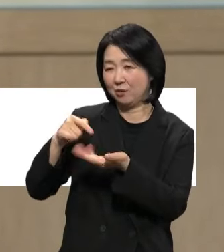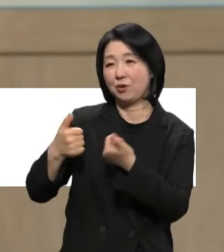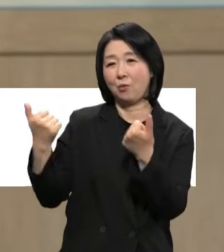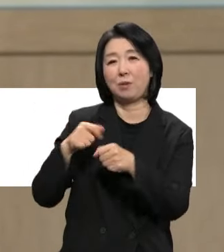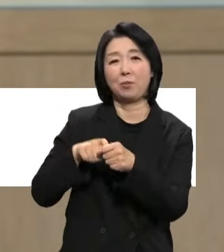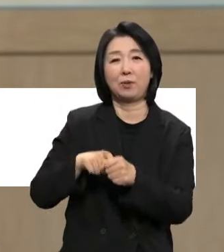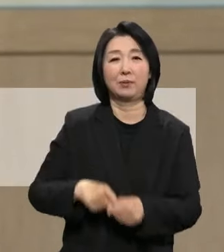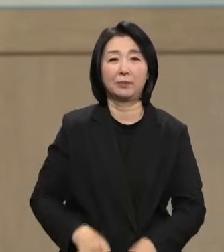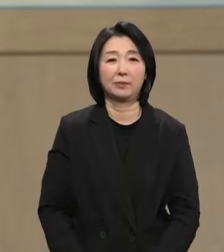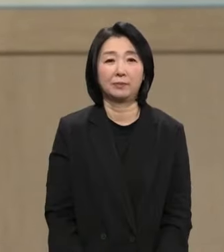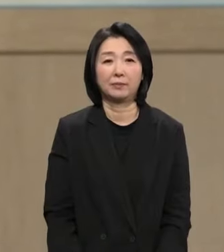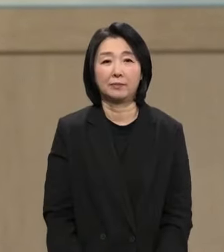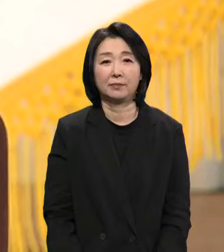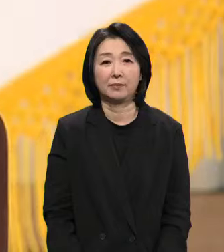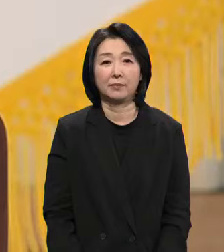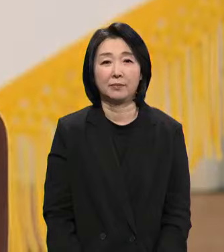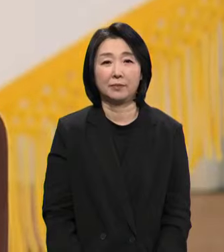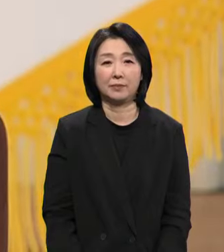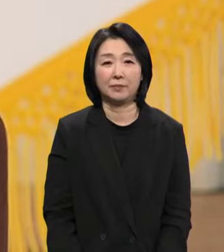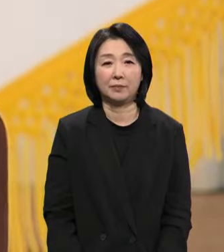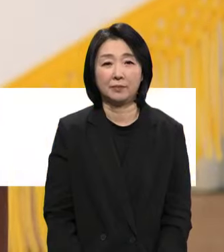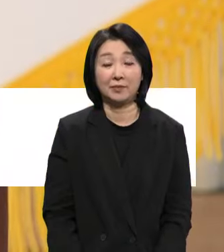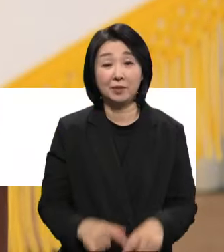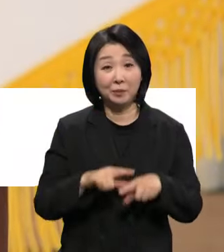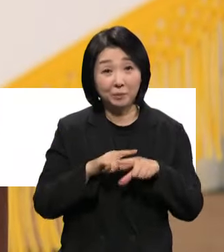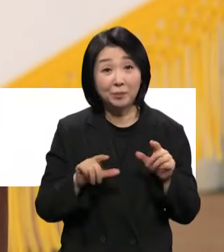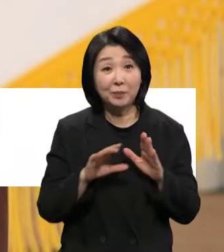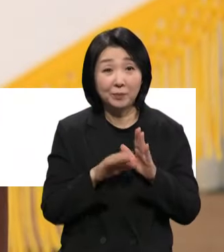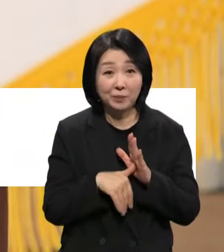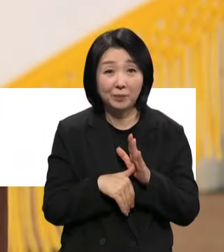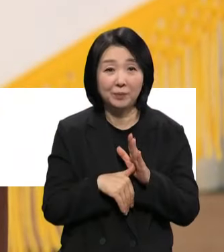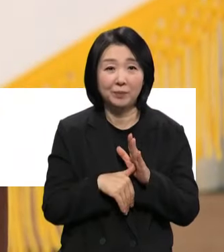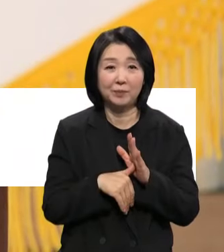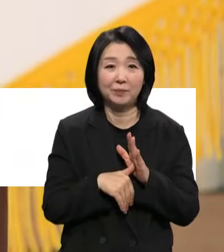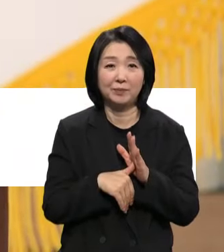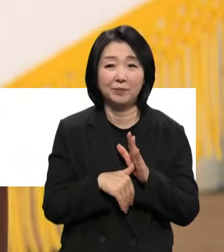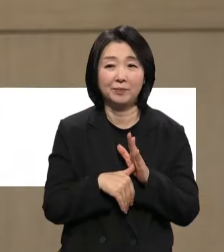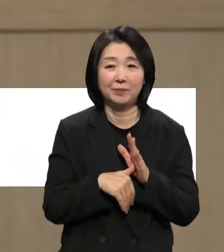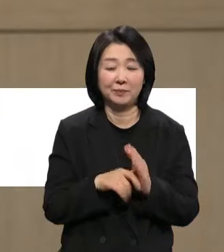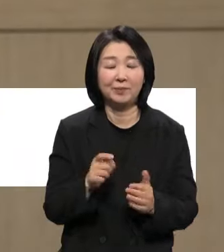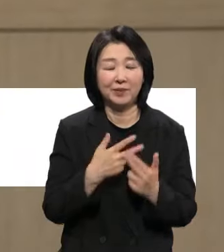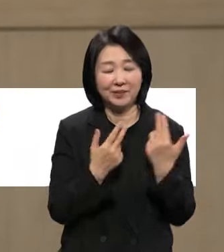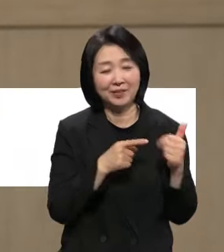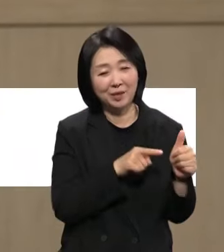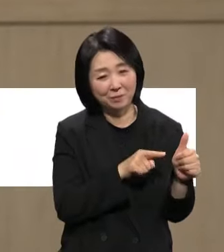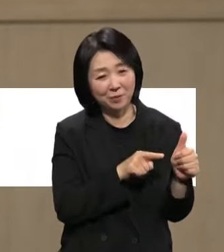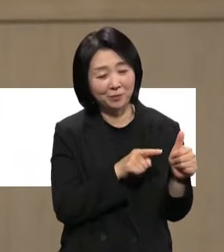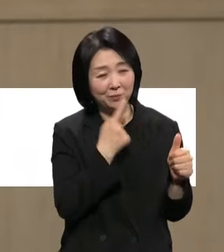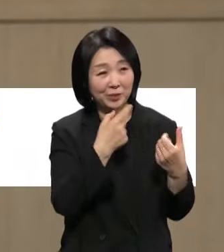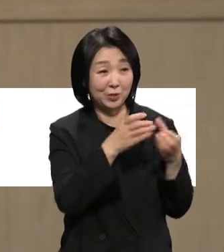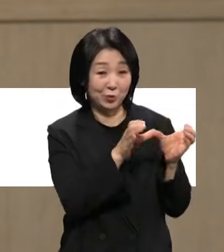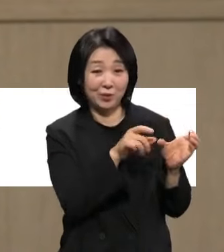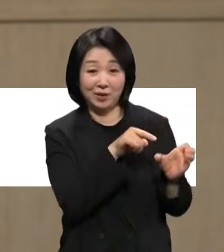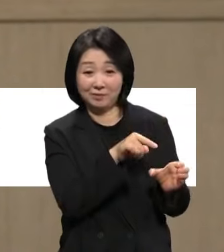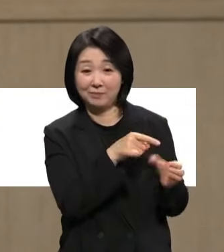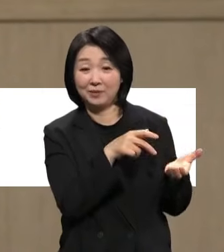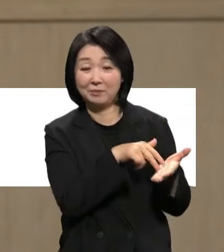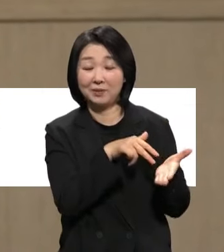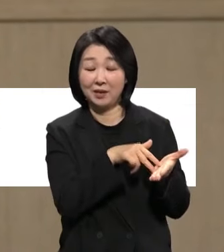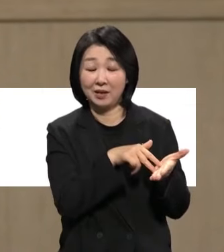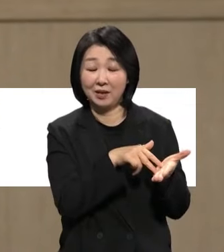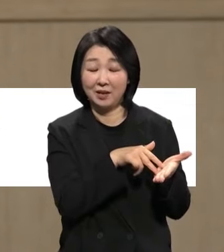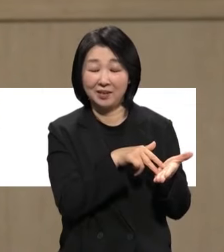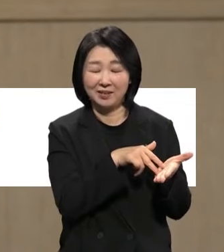이유라고 생각합니다. 평소에 우리 이 대표님과 민주당에서